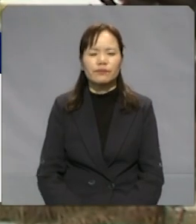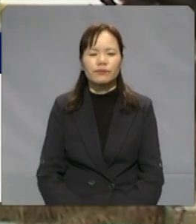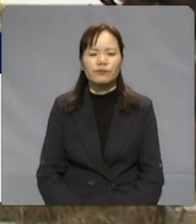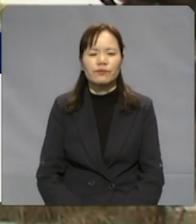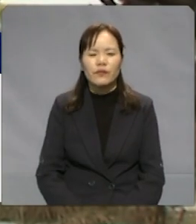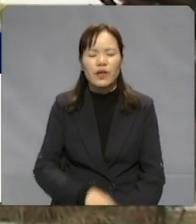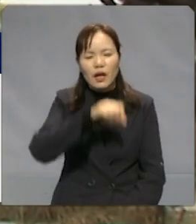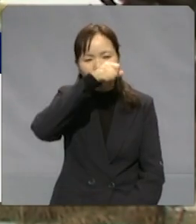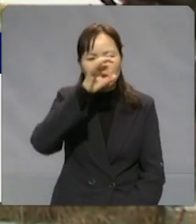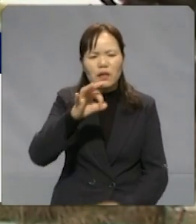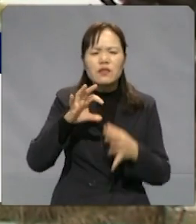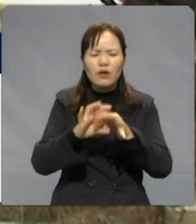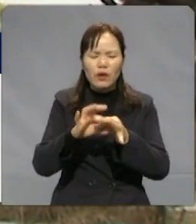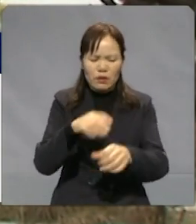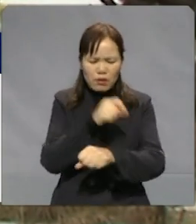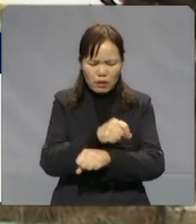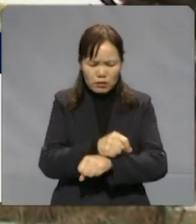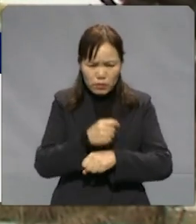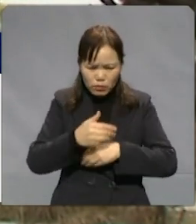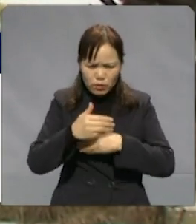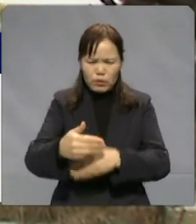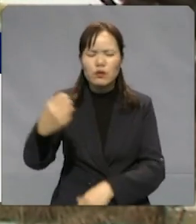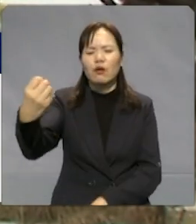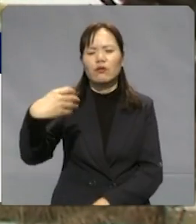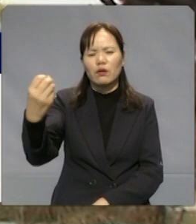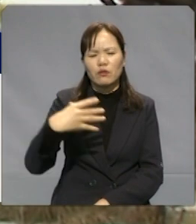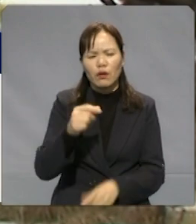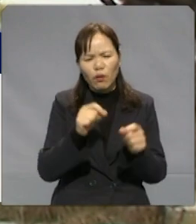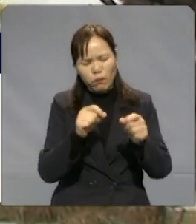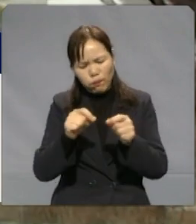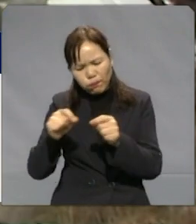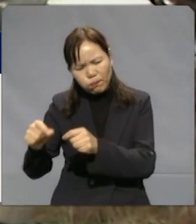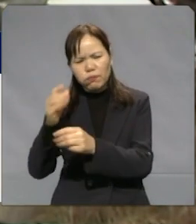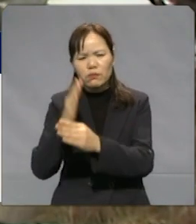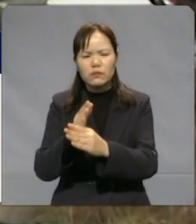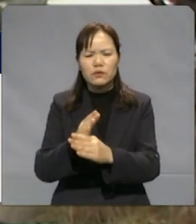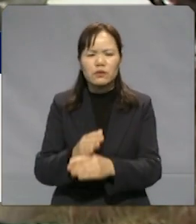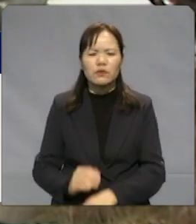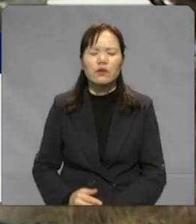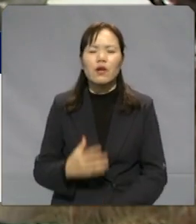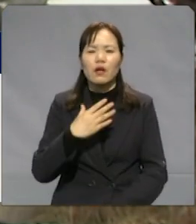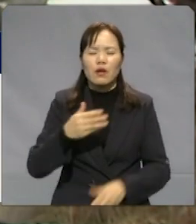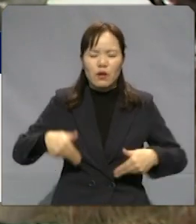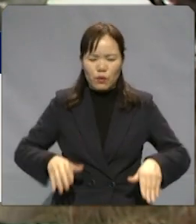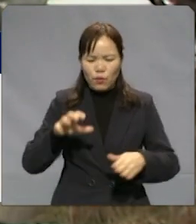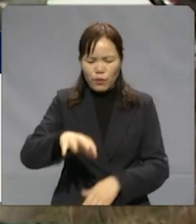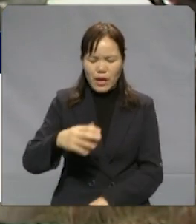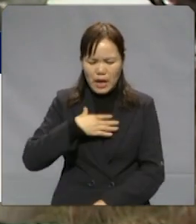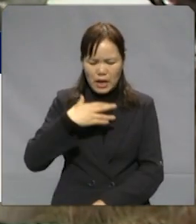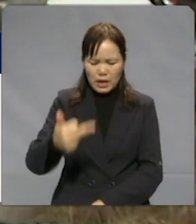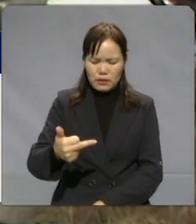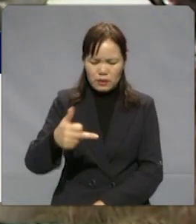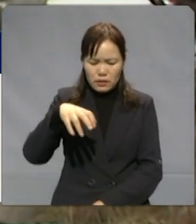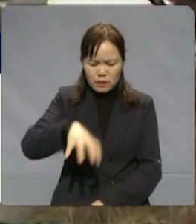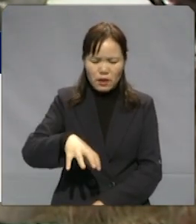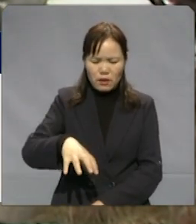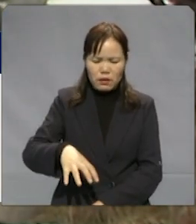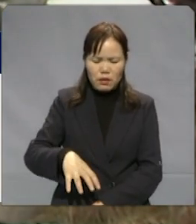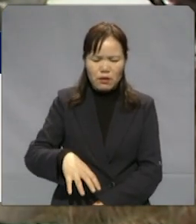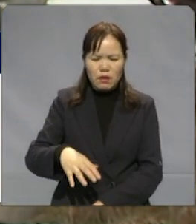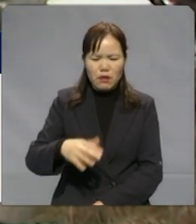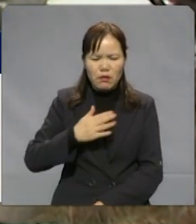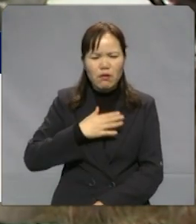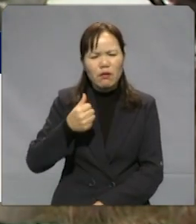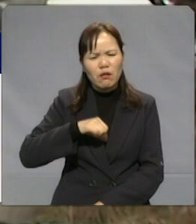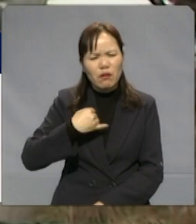관련한 행정 절차를 들먹이면서 계속 지연을 시키고 있어서 고향인 안산에 우리 아이들이 돌아오지 못하고 10년